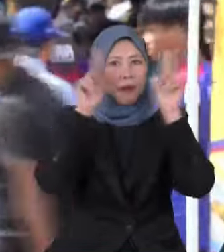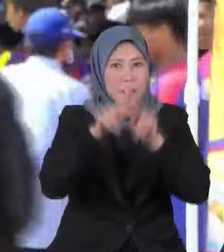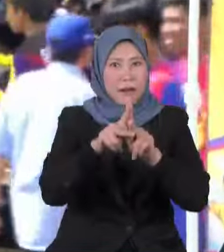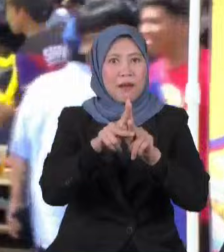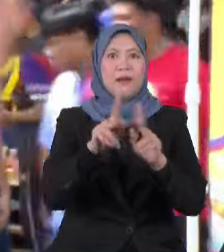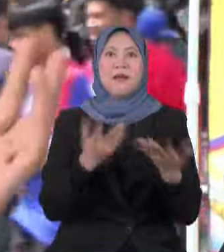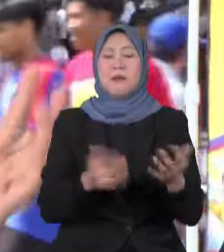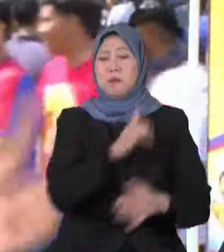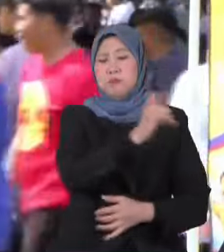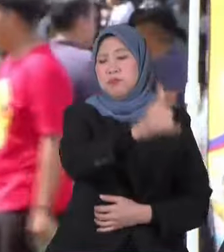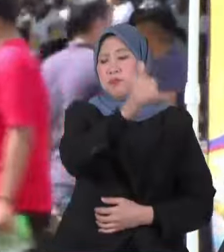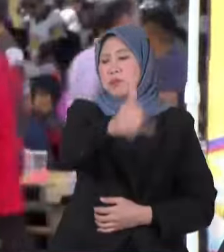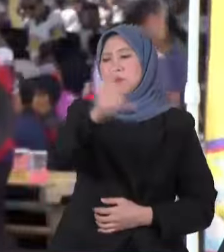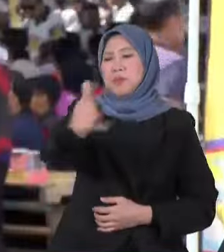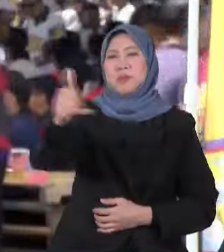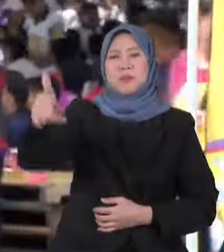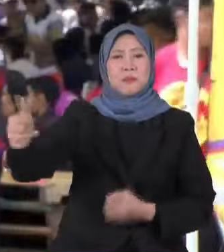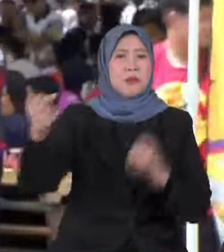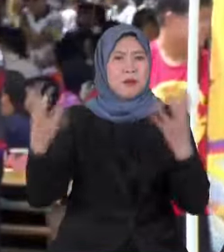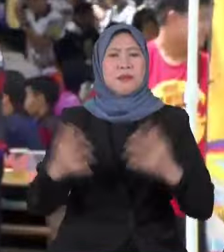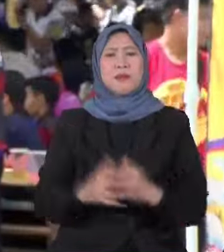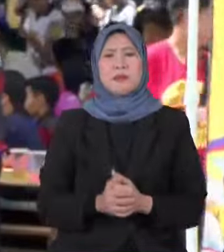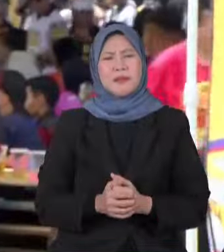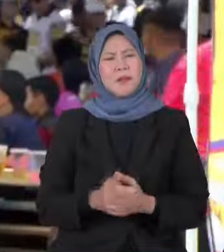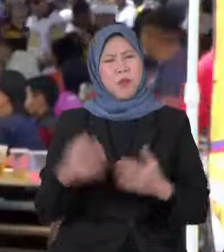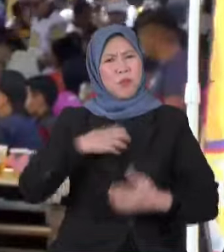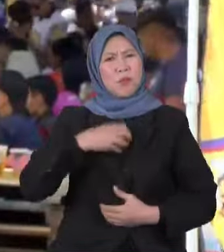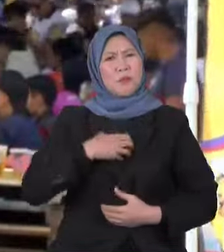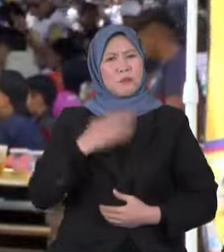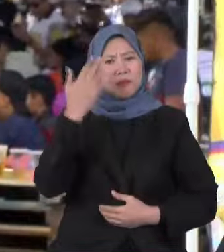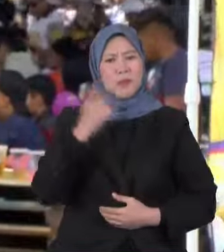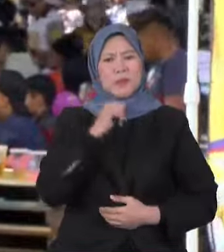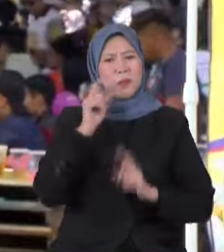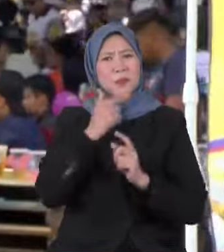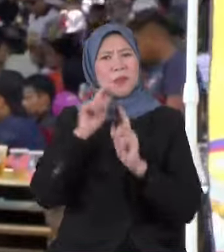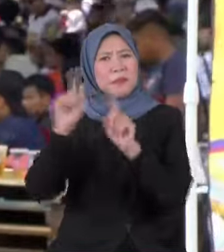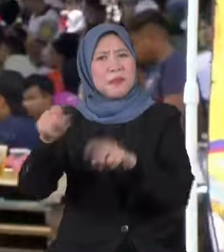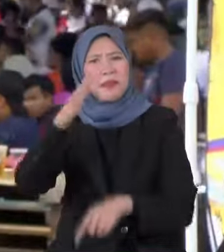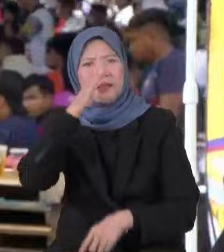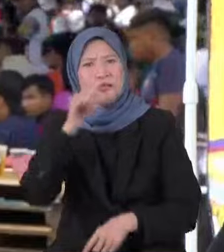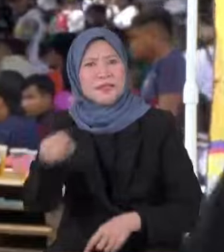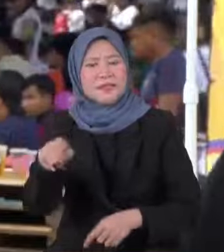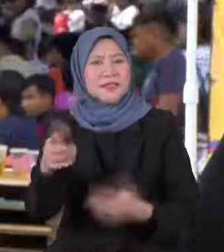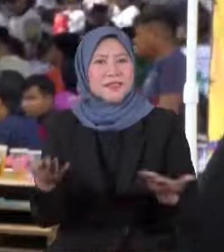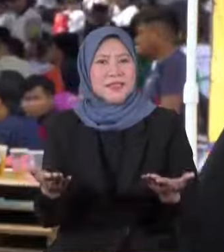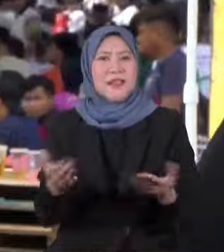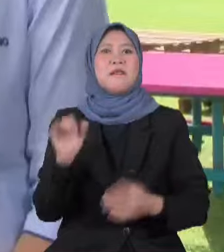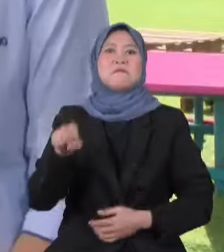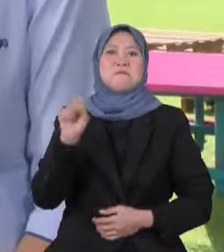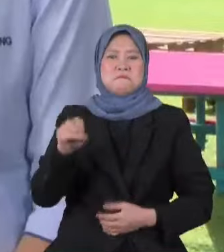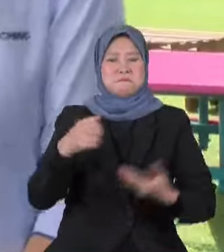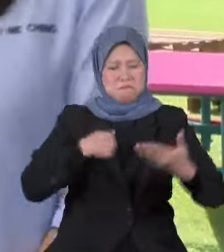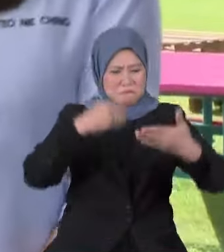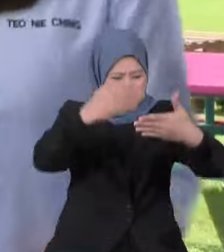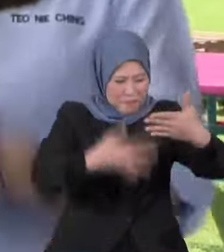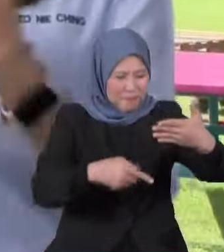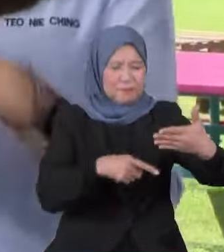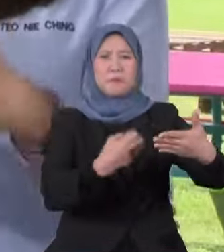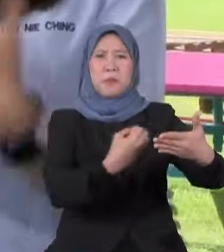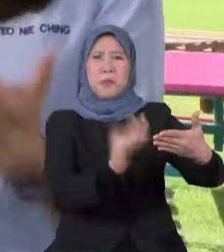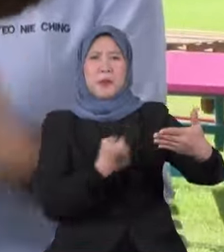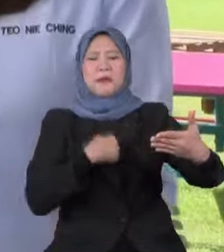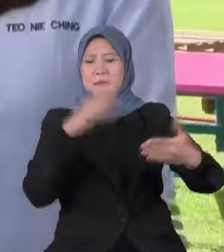KL. Orang ramai ada yang komplain, cakap kenapa tak pergi ke tempat mereka. Tempat saya. Betul, ada. Saya ada baca komen tu. Betul.